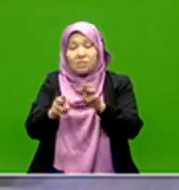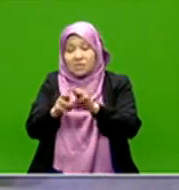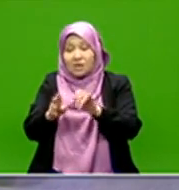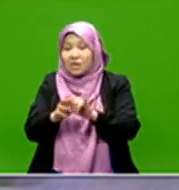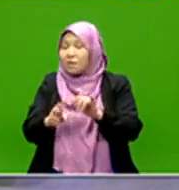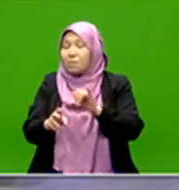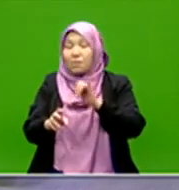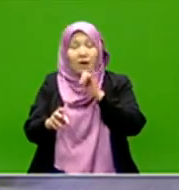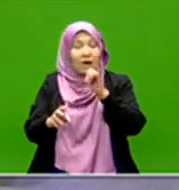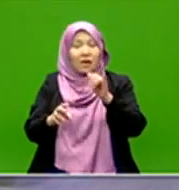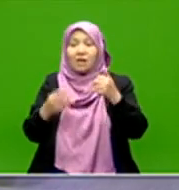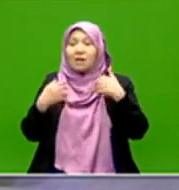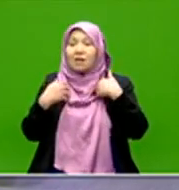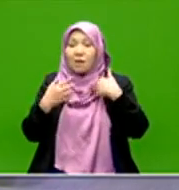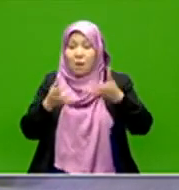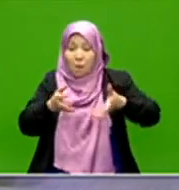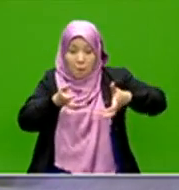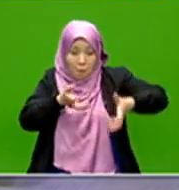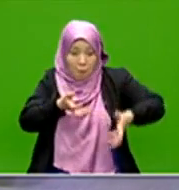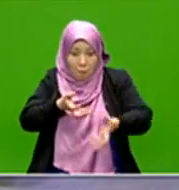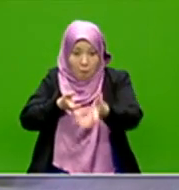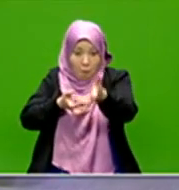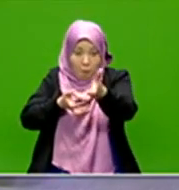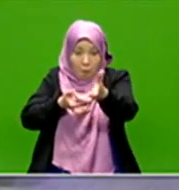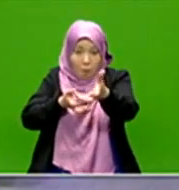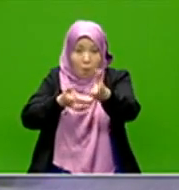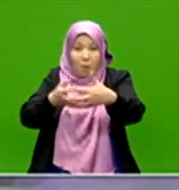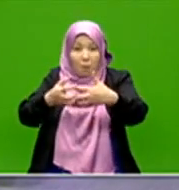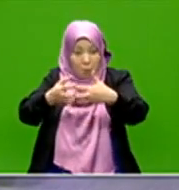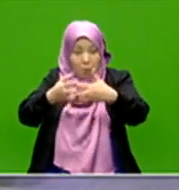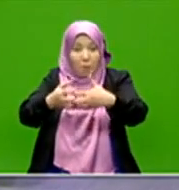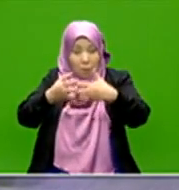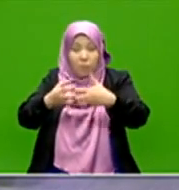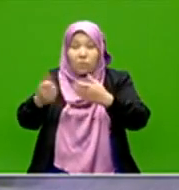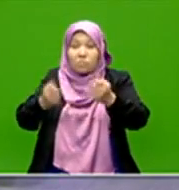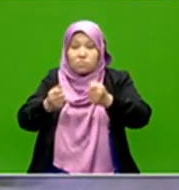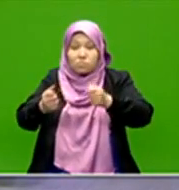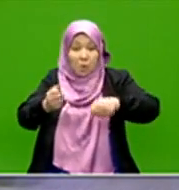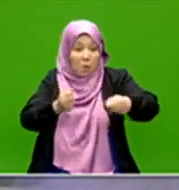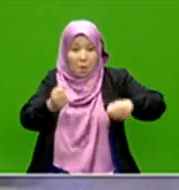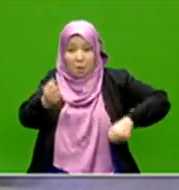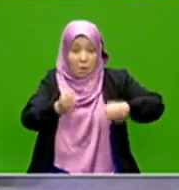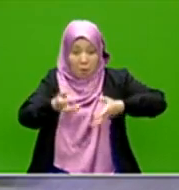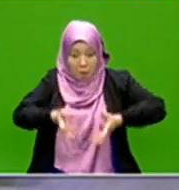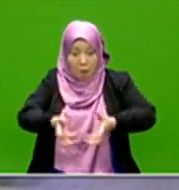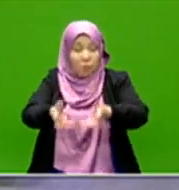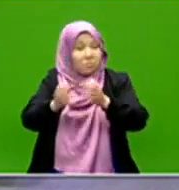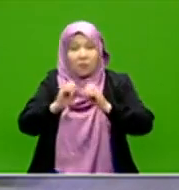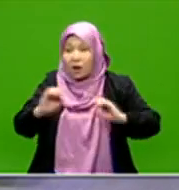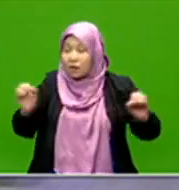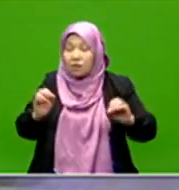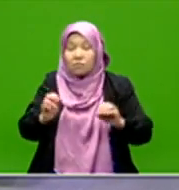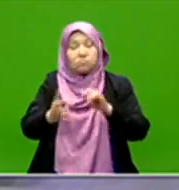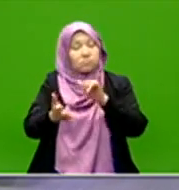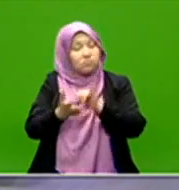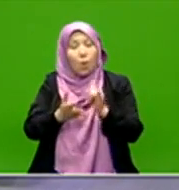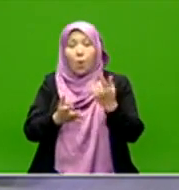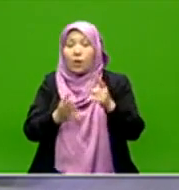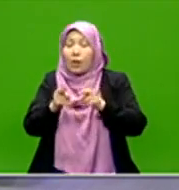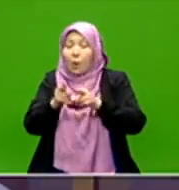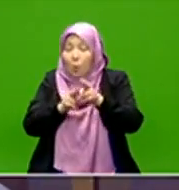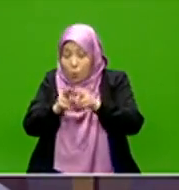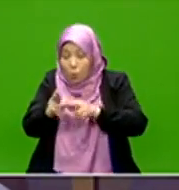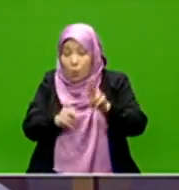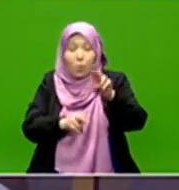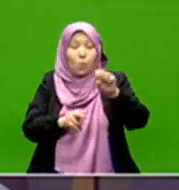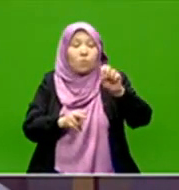buldozer ke, ada apa, jentolak ke untuk buat itu, kan. Yes, memerlukan kepada usaha Nabi Ibrahim dan